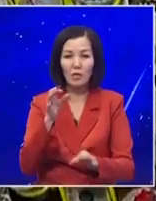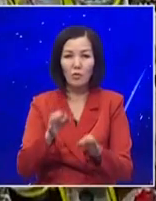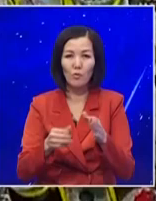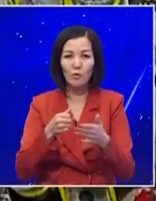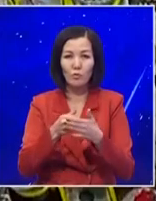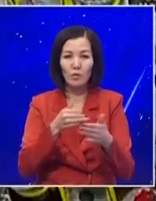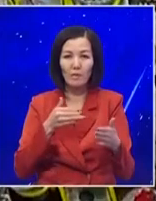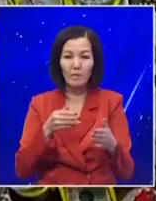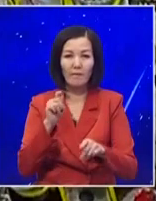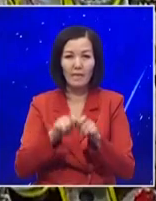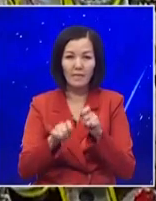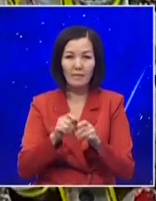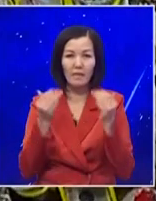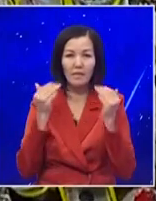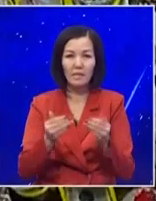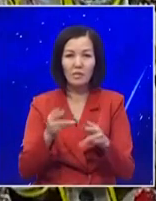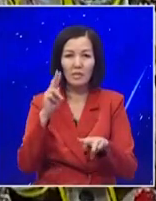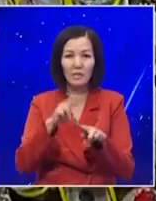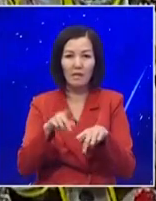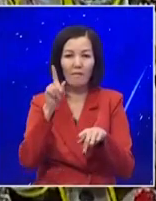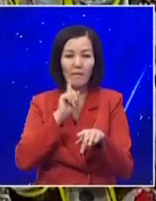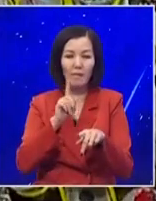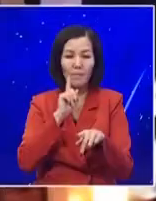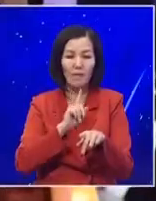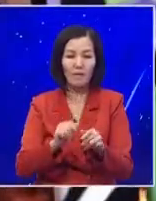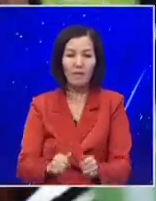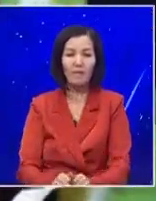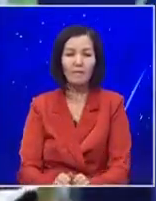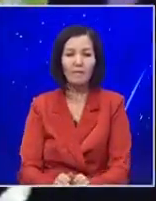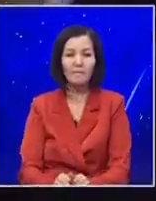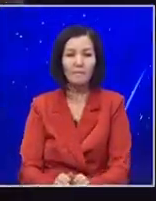досудебное расследование. Сейчас он в изоляторе временного содержания.